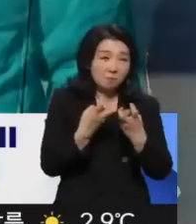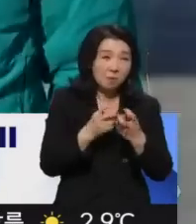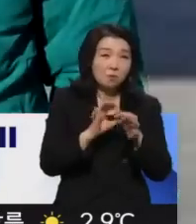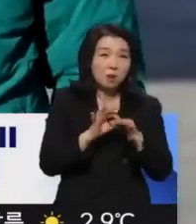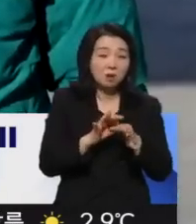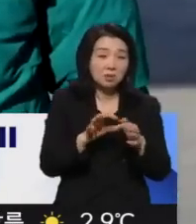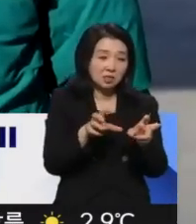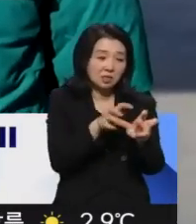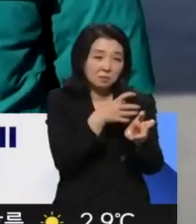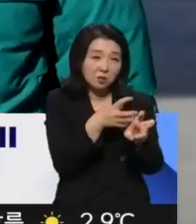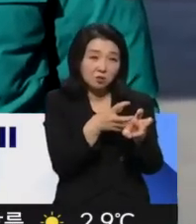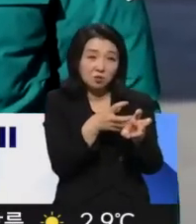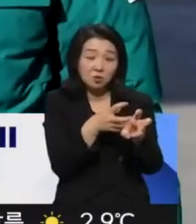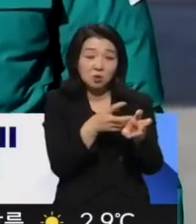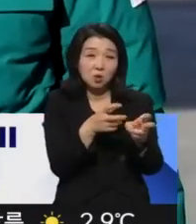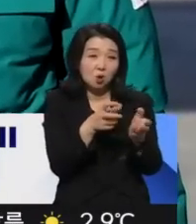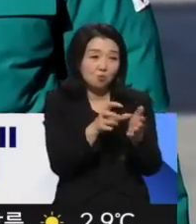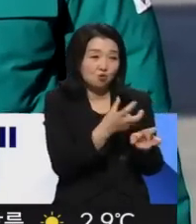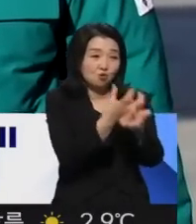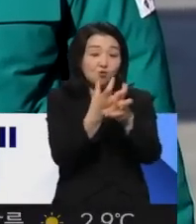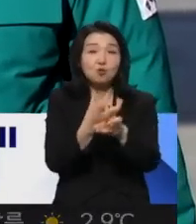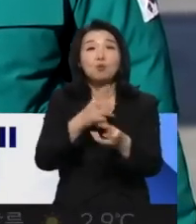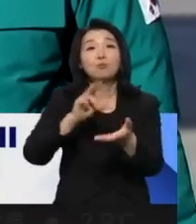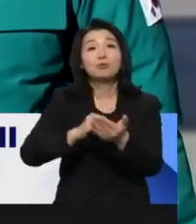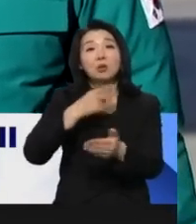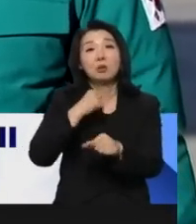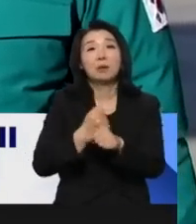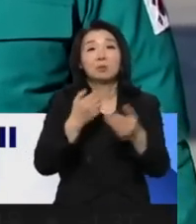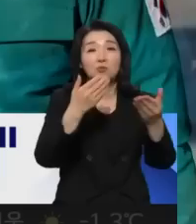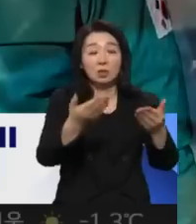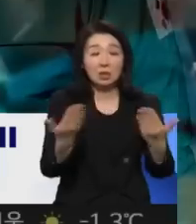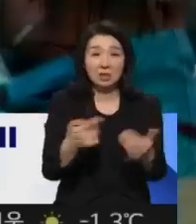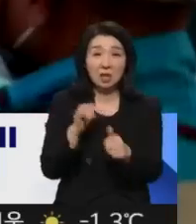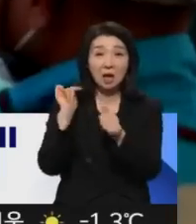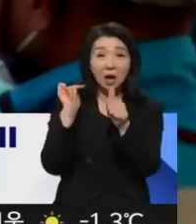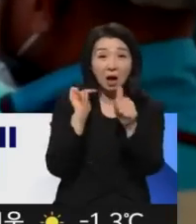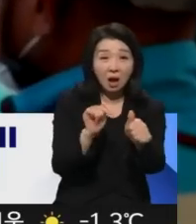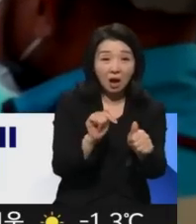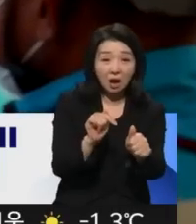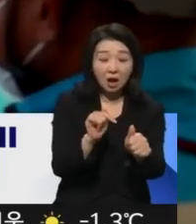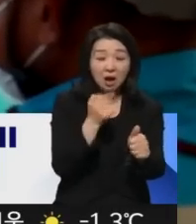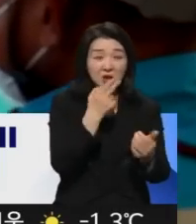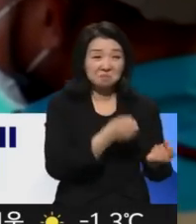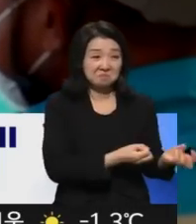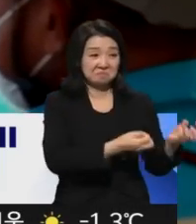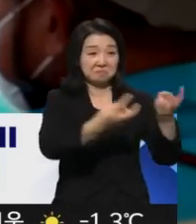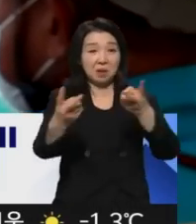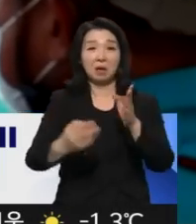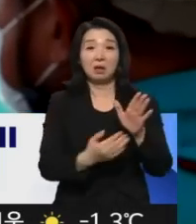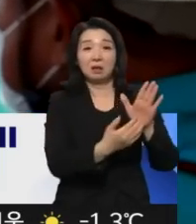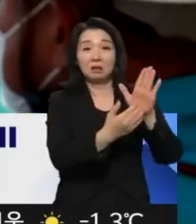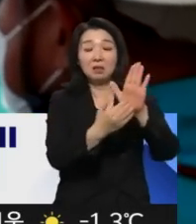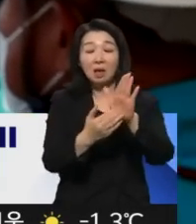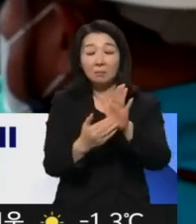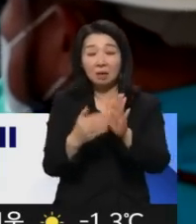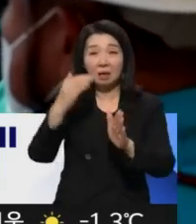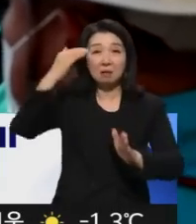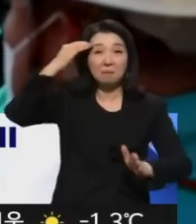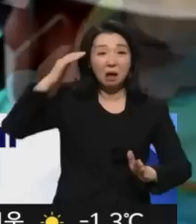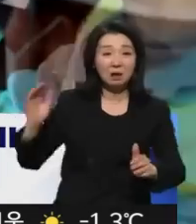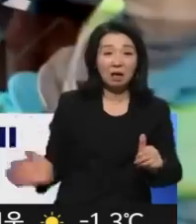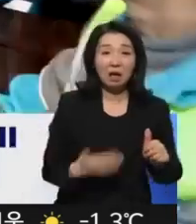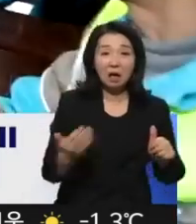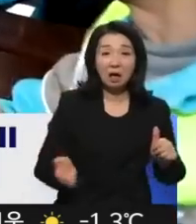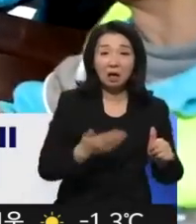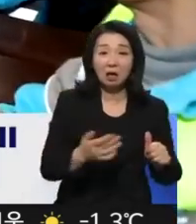물류를 회복할 수 있게 하겠다라는 얘기를 했고요. 특히 이제 업무 개시 명령 송달을 회피 거부 방해 선동하는 행위에